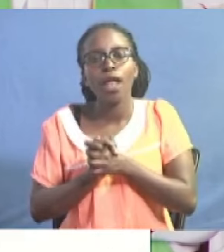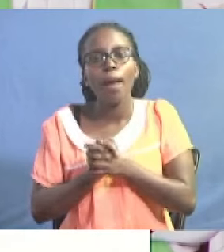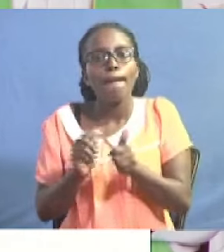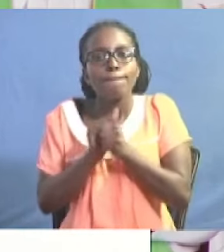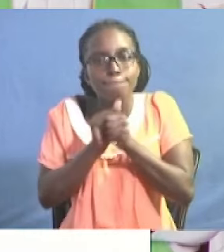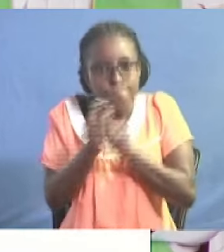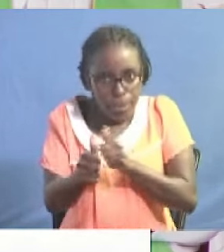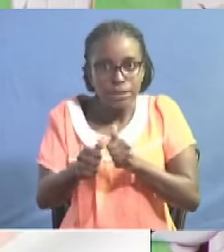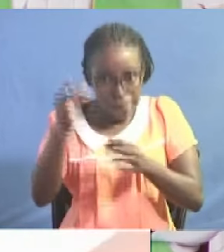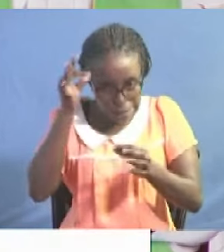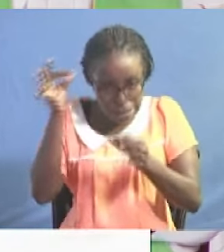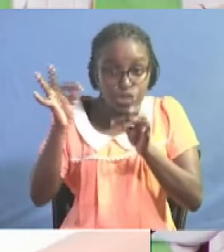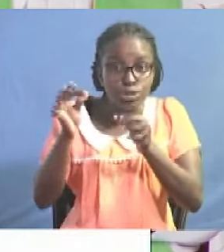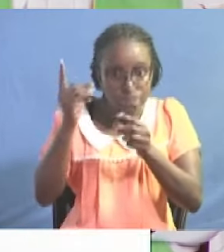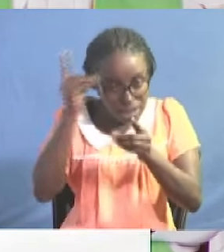decision you have made,